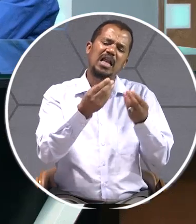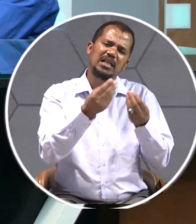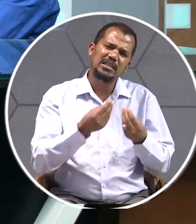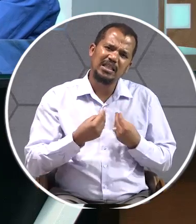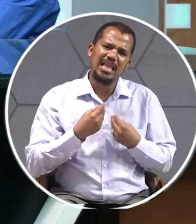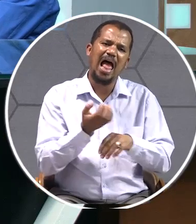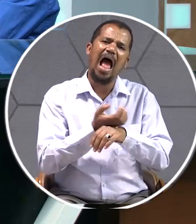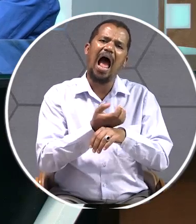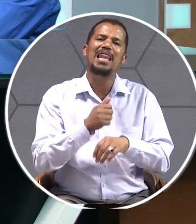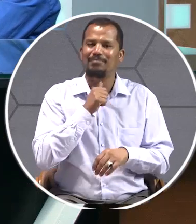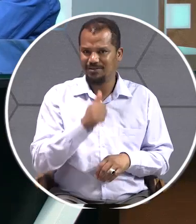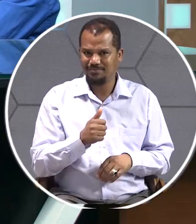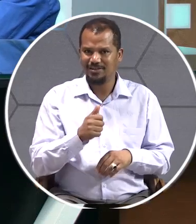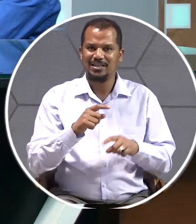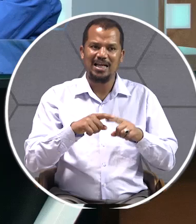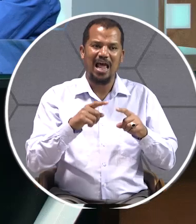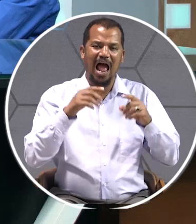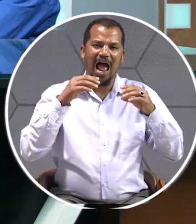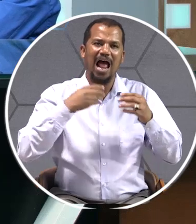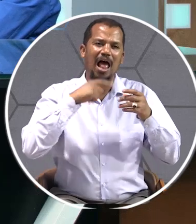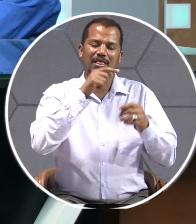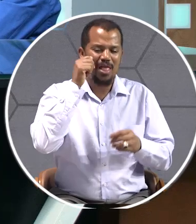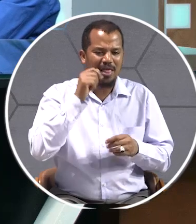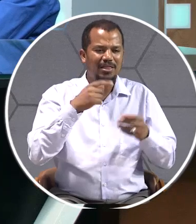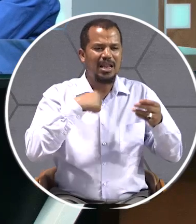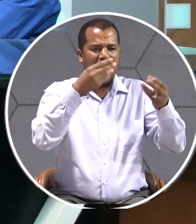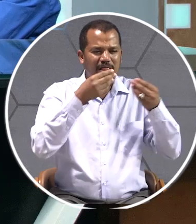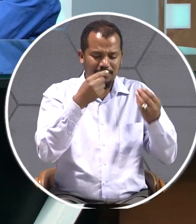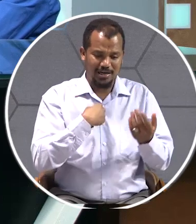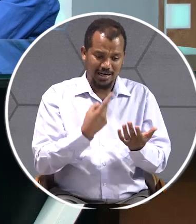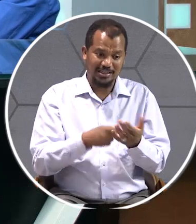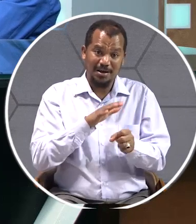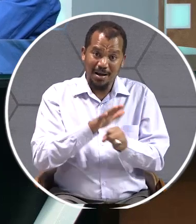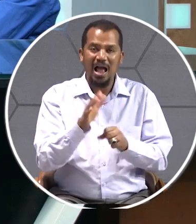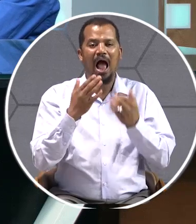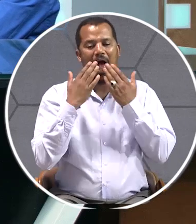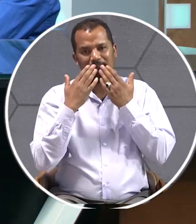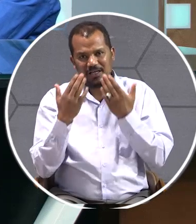ምንም አስተምረ ማለት ተምሬ እዚህ ስለበቃው አመሰግናለሁ